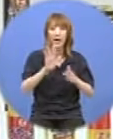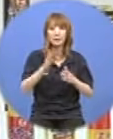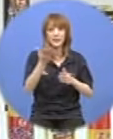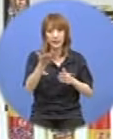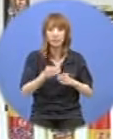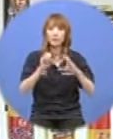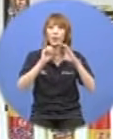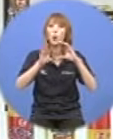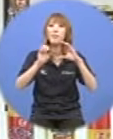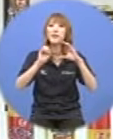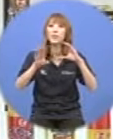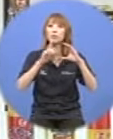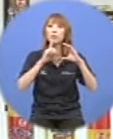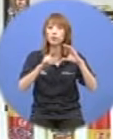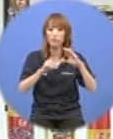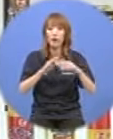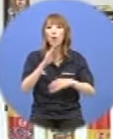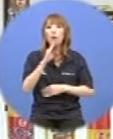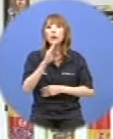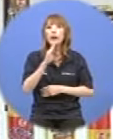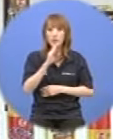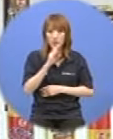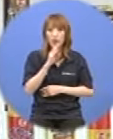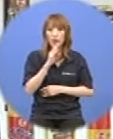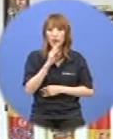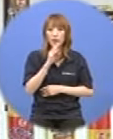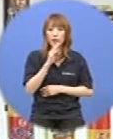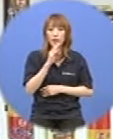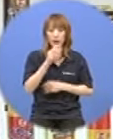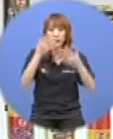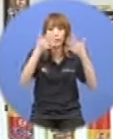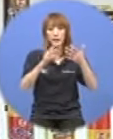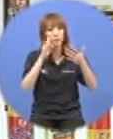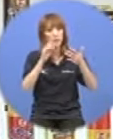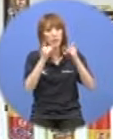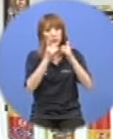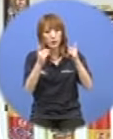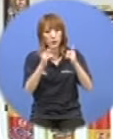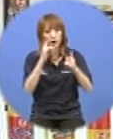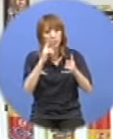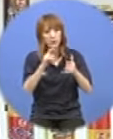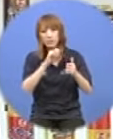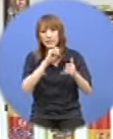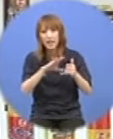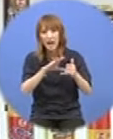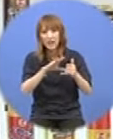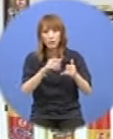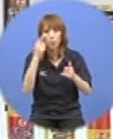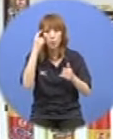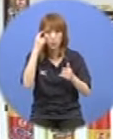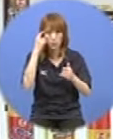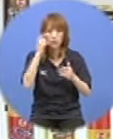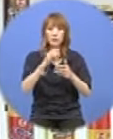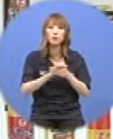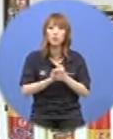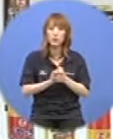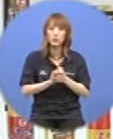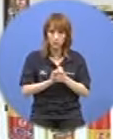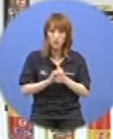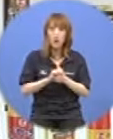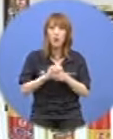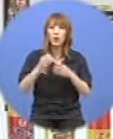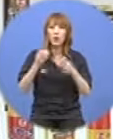シャルっていうのは本来はその視聴者の方は見たくないもんだと思うんですよね。 まあ、番組の途中